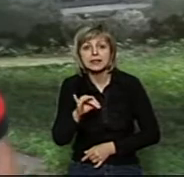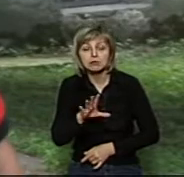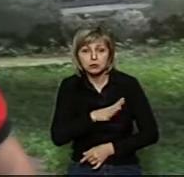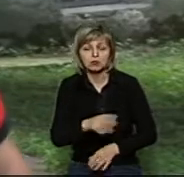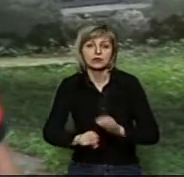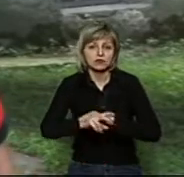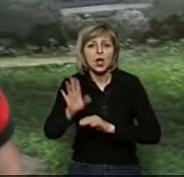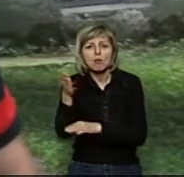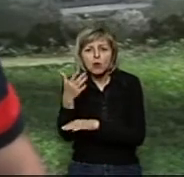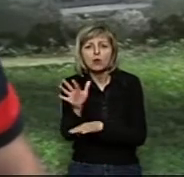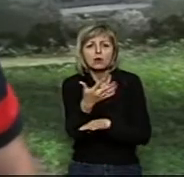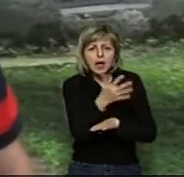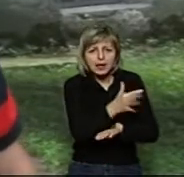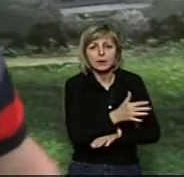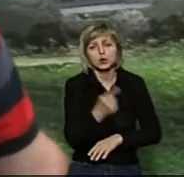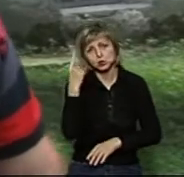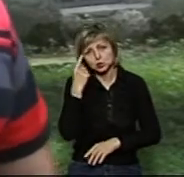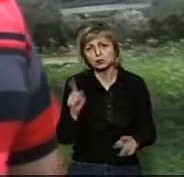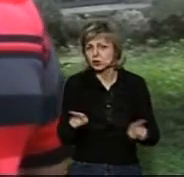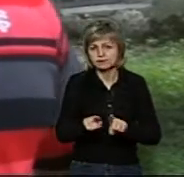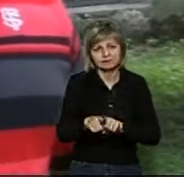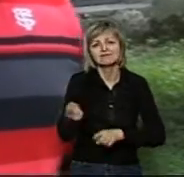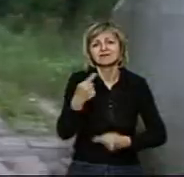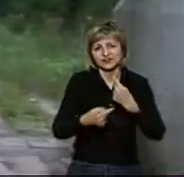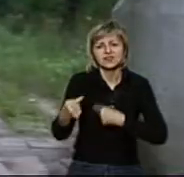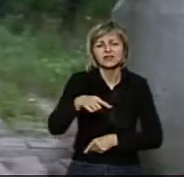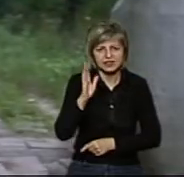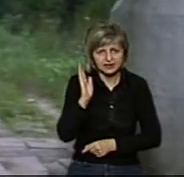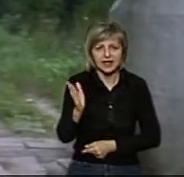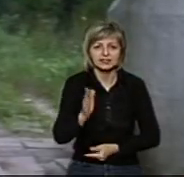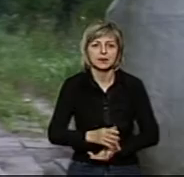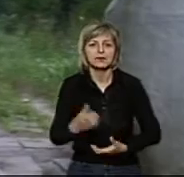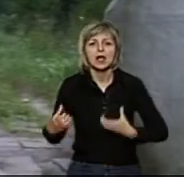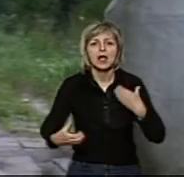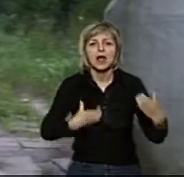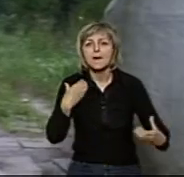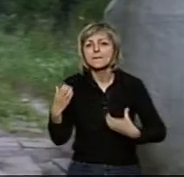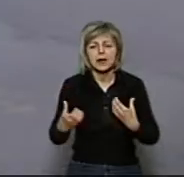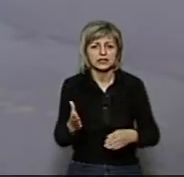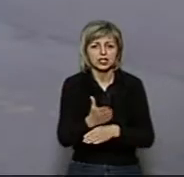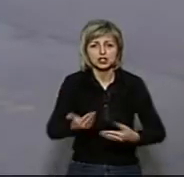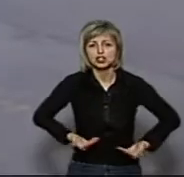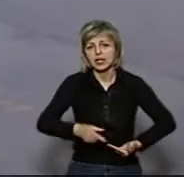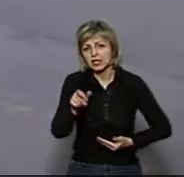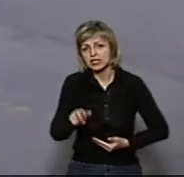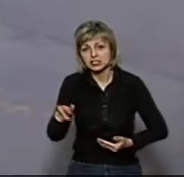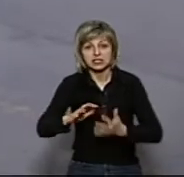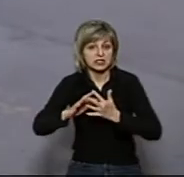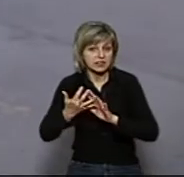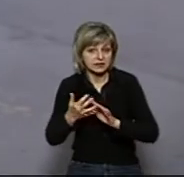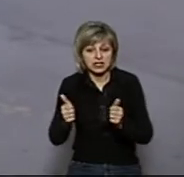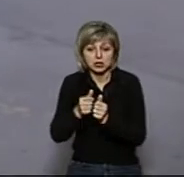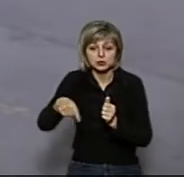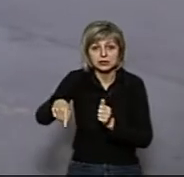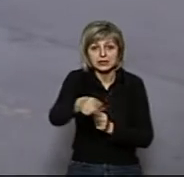Погуляє, погуляє. Я думаю, що все одно вернеться. Паніки серед жителів селища Олика і сусідніх населених пунктів